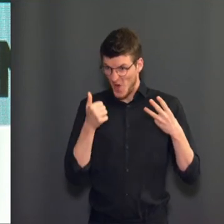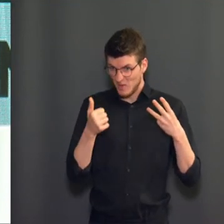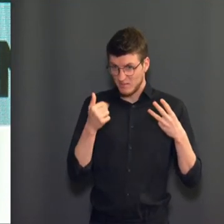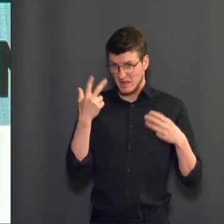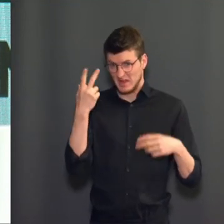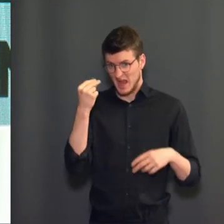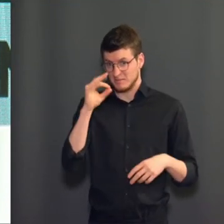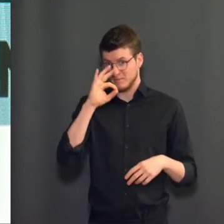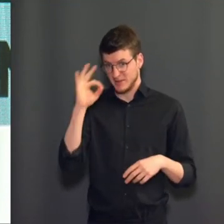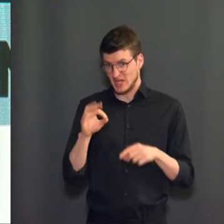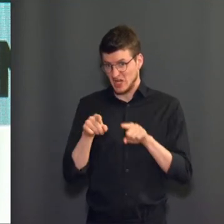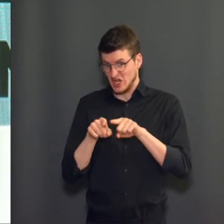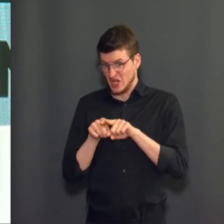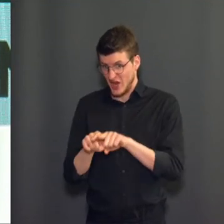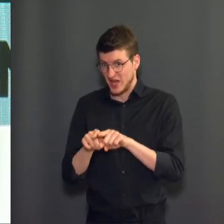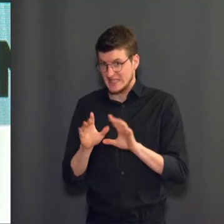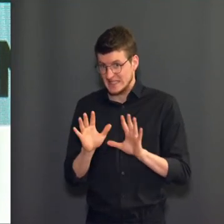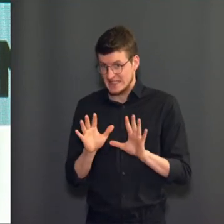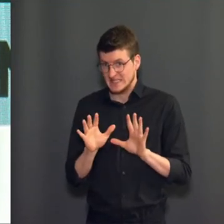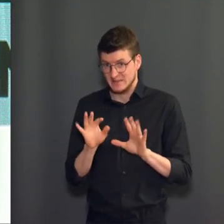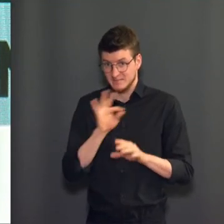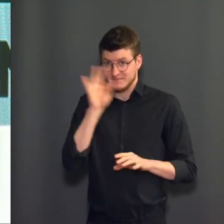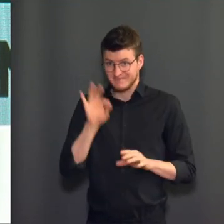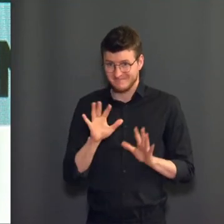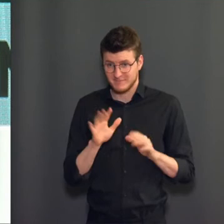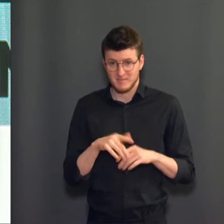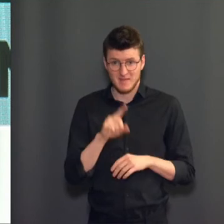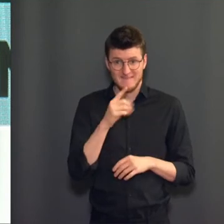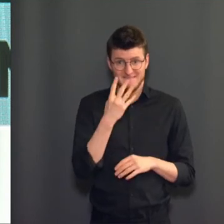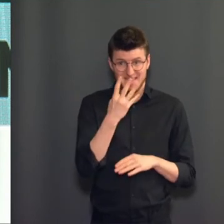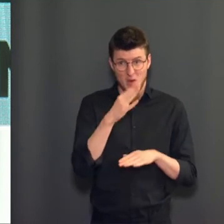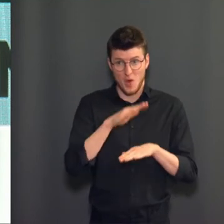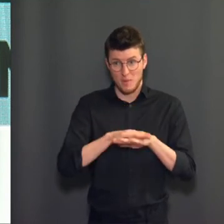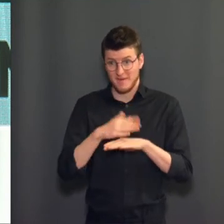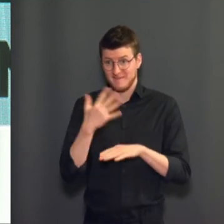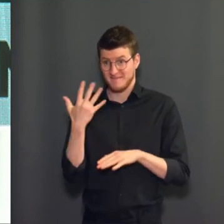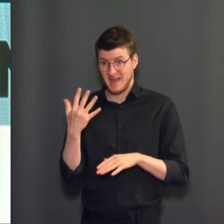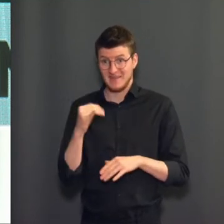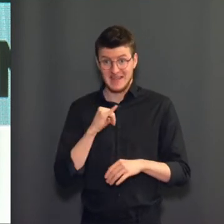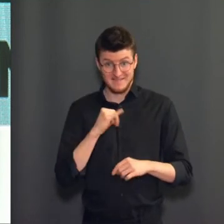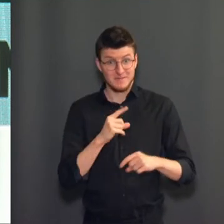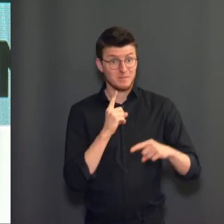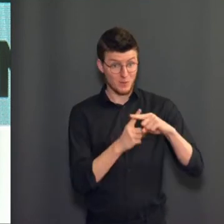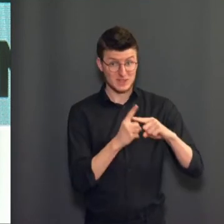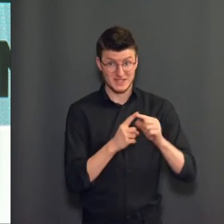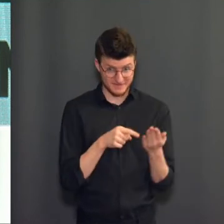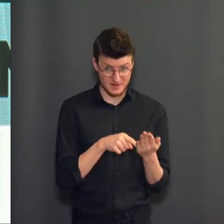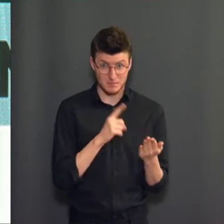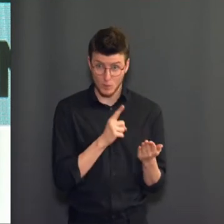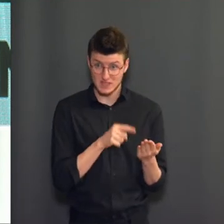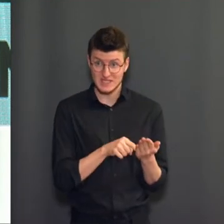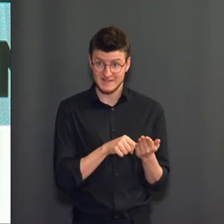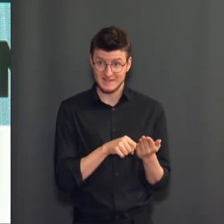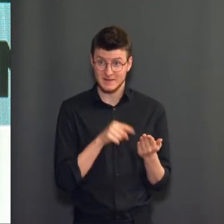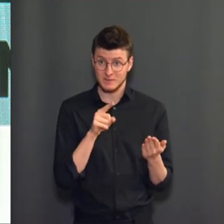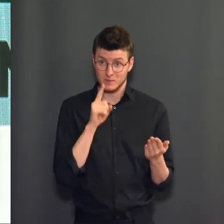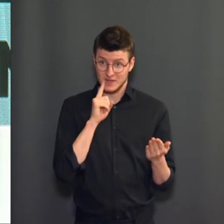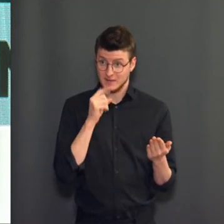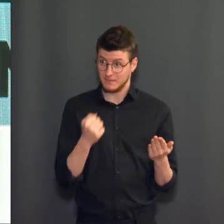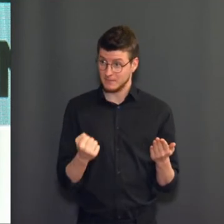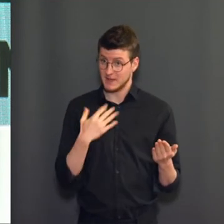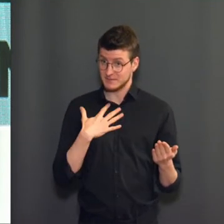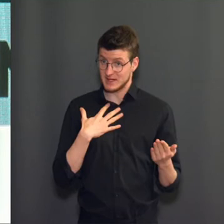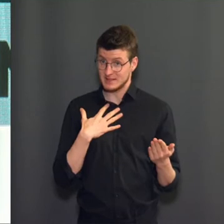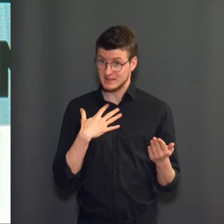En zal in 4 op 5 gevallen een positief resultaat geven bij iemand die besmet is. 1 op 5 van de gevallen kan